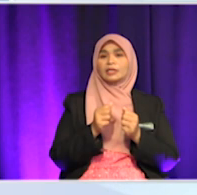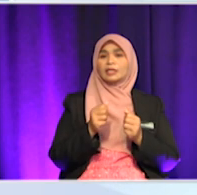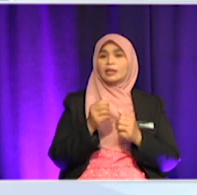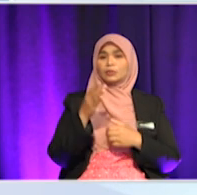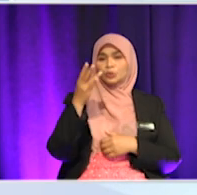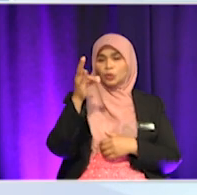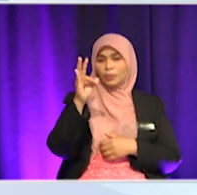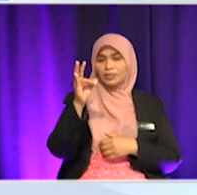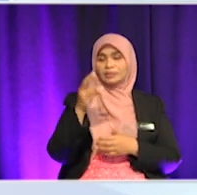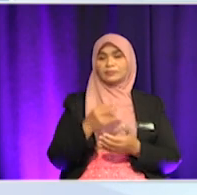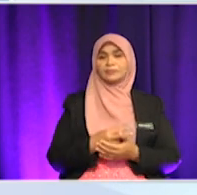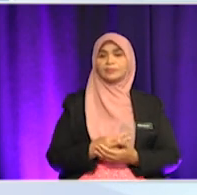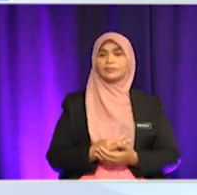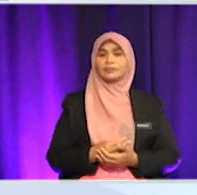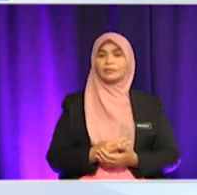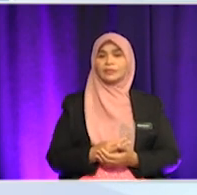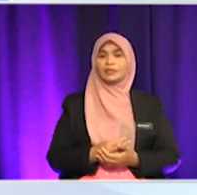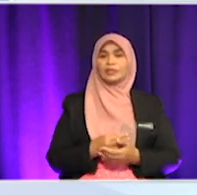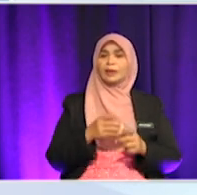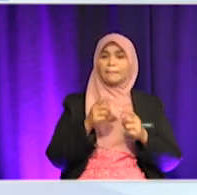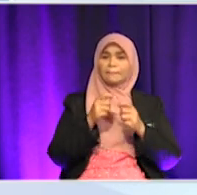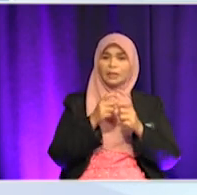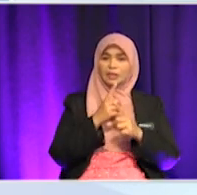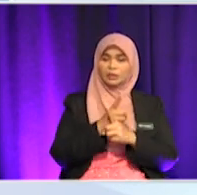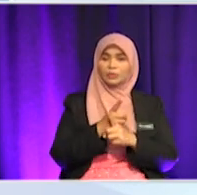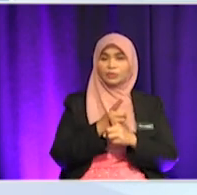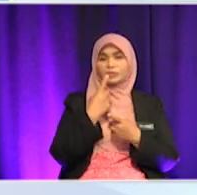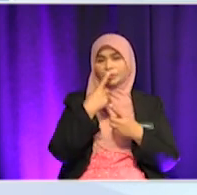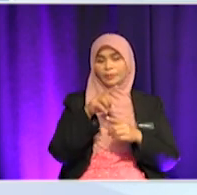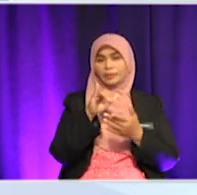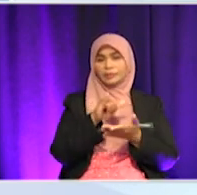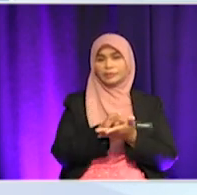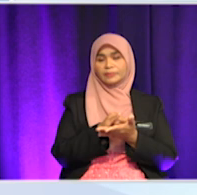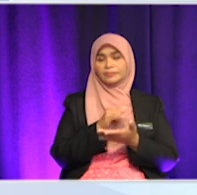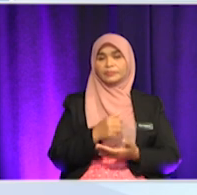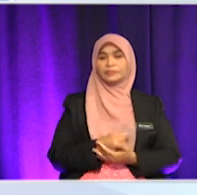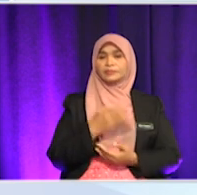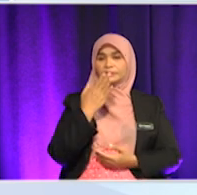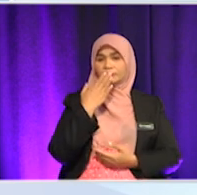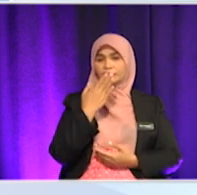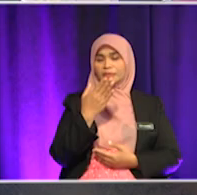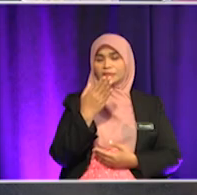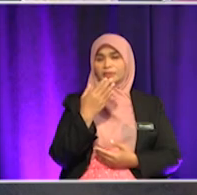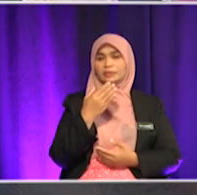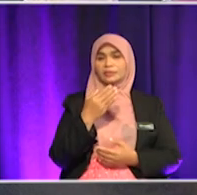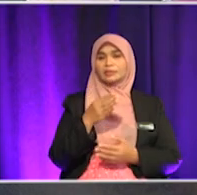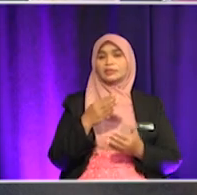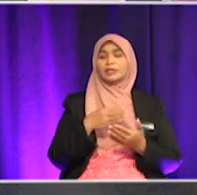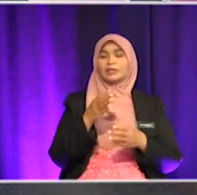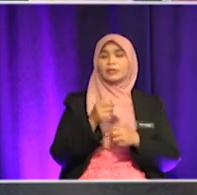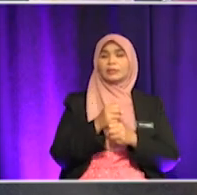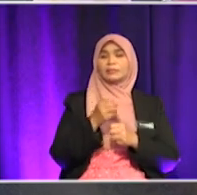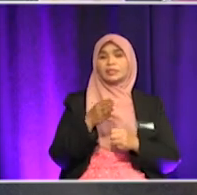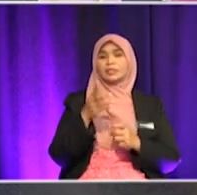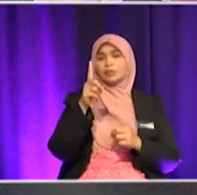bahagi dengan 17. Okey, tepat sekali Adlina. Terima kasih Adlina. Okay, kita bagi satu mata ganjaran untuk